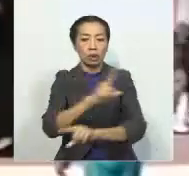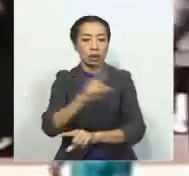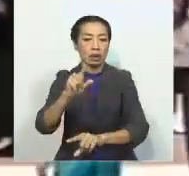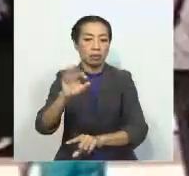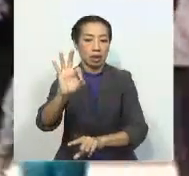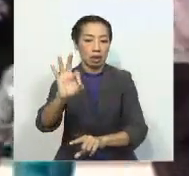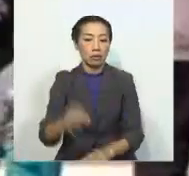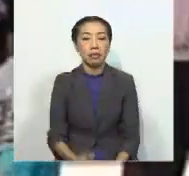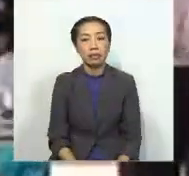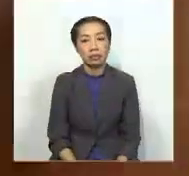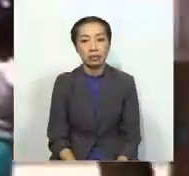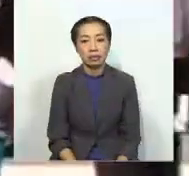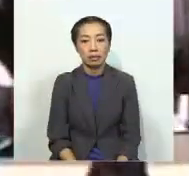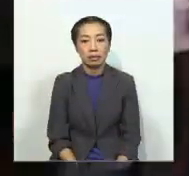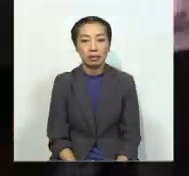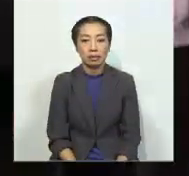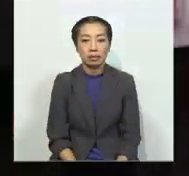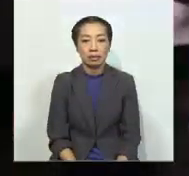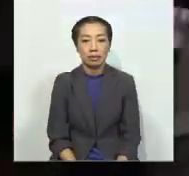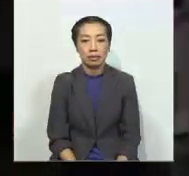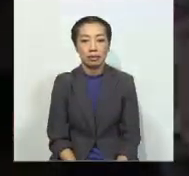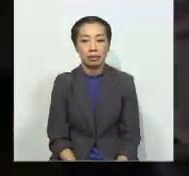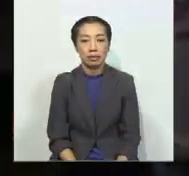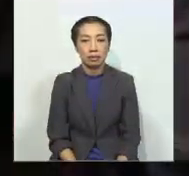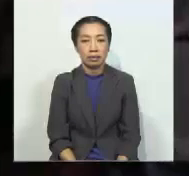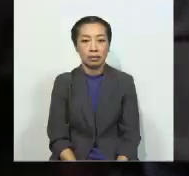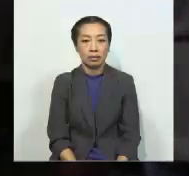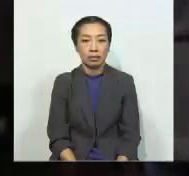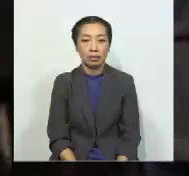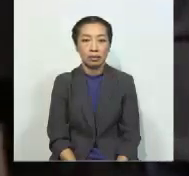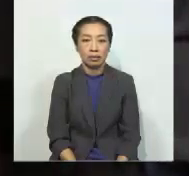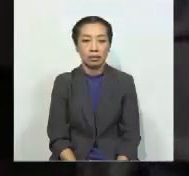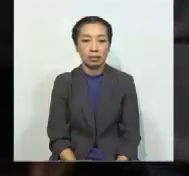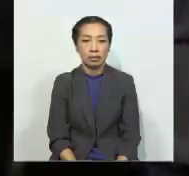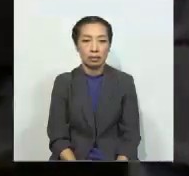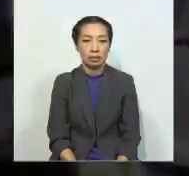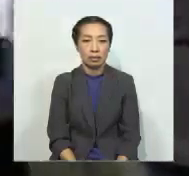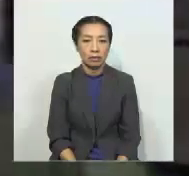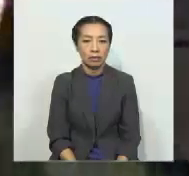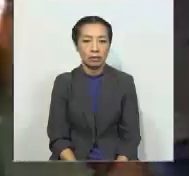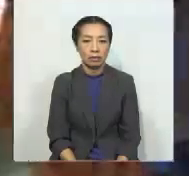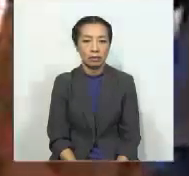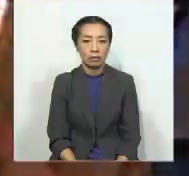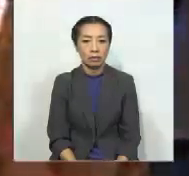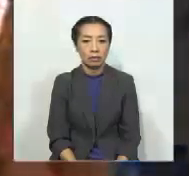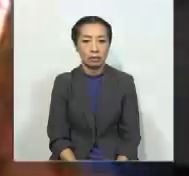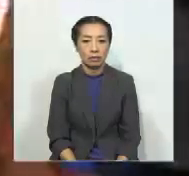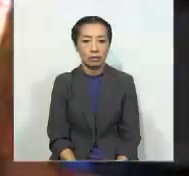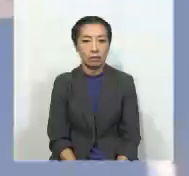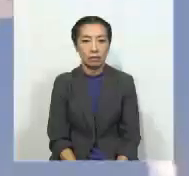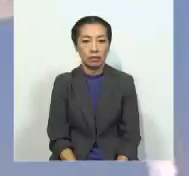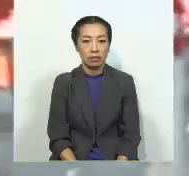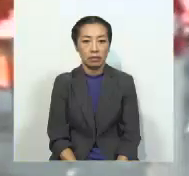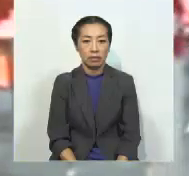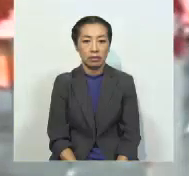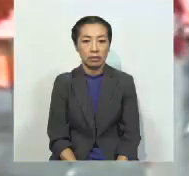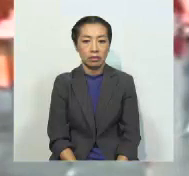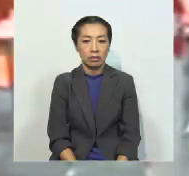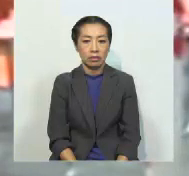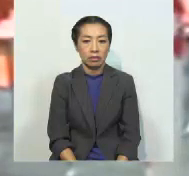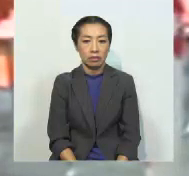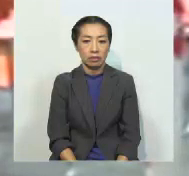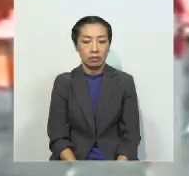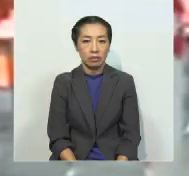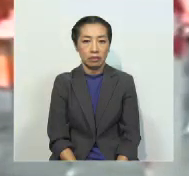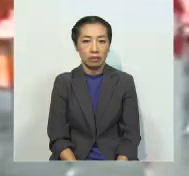มนี้